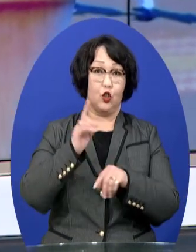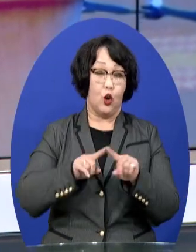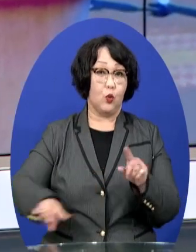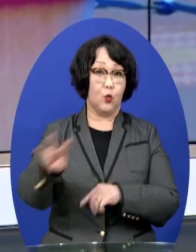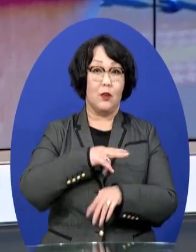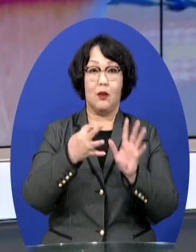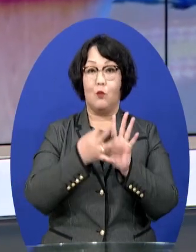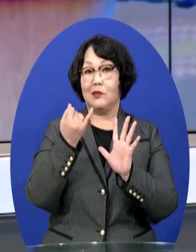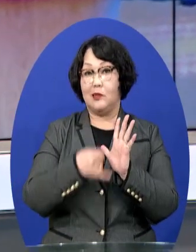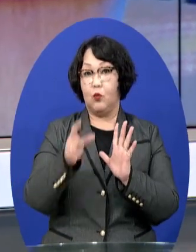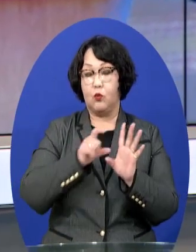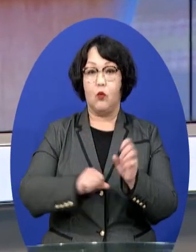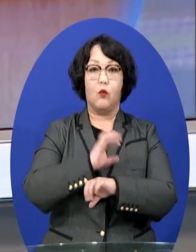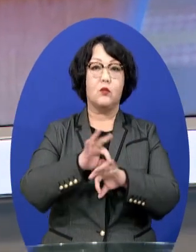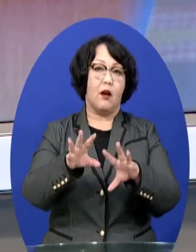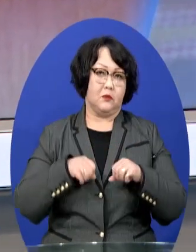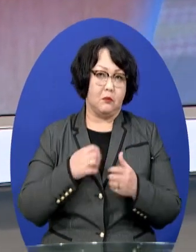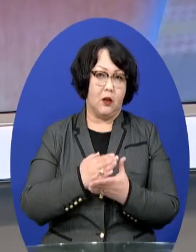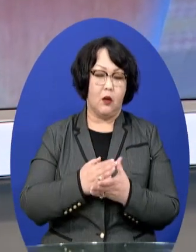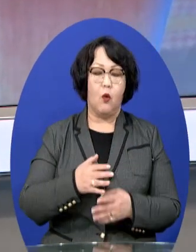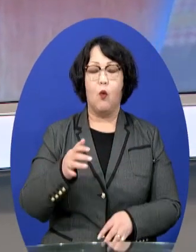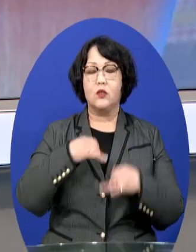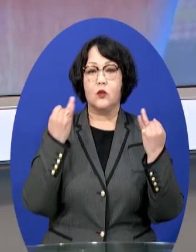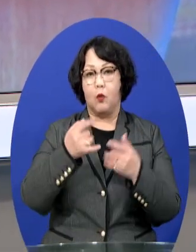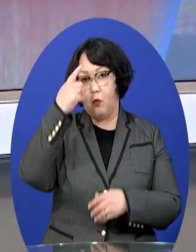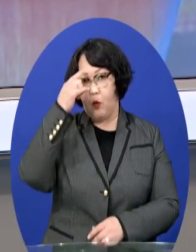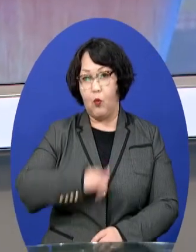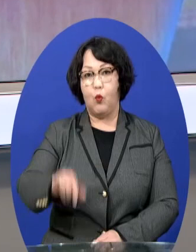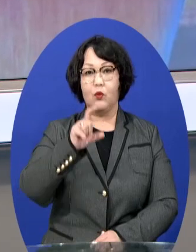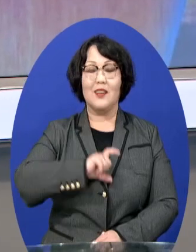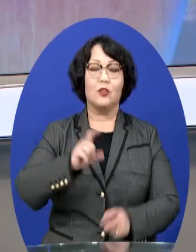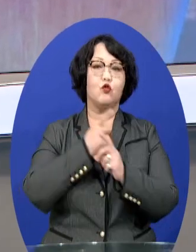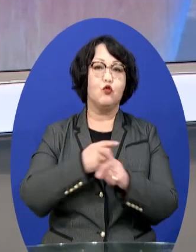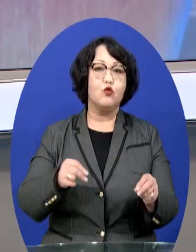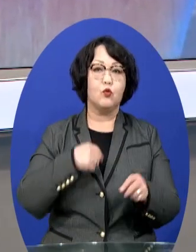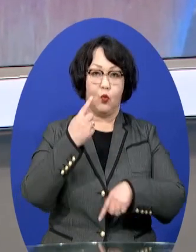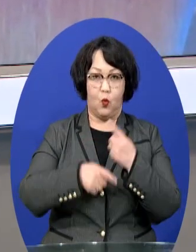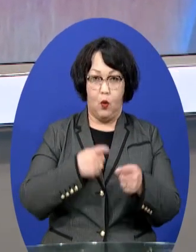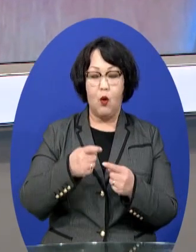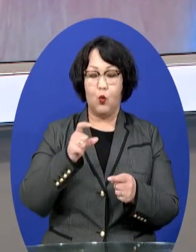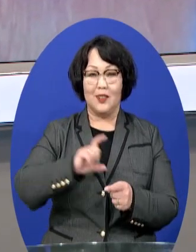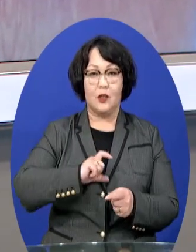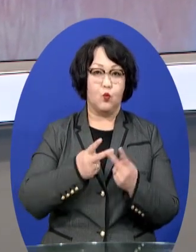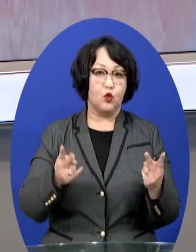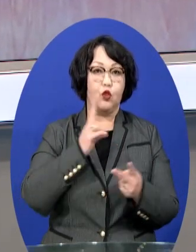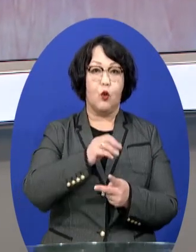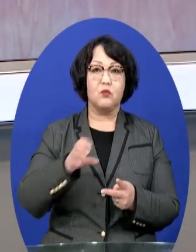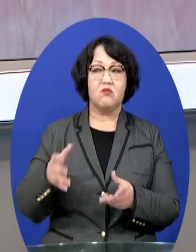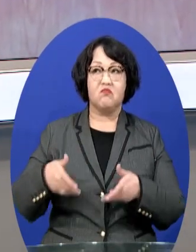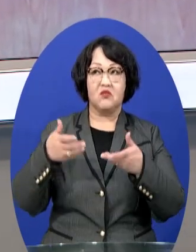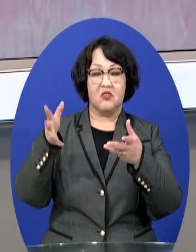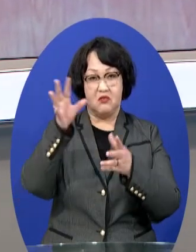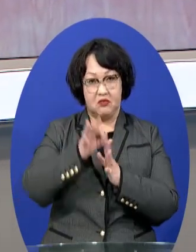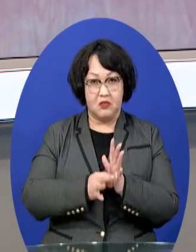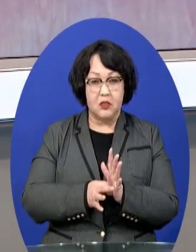860 хүн халдвар аваад байна. Улсын хурал Монгол улс дахь хүний эрх хэрэгчлөөний байдлын талаарх хүний эрхийн үндэсний комиссийн мэдээлтийг хэлэлцэн.